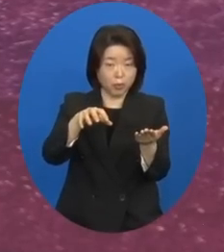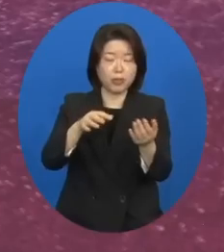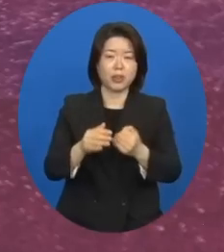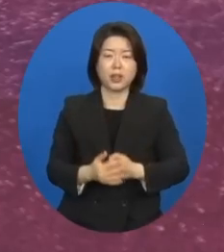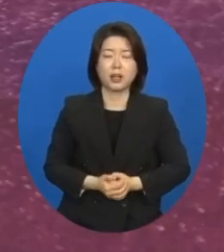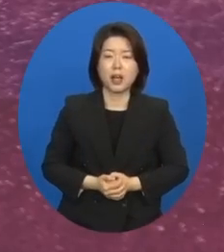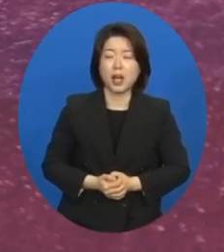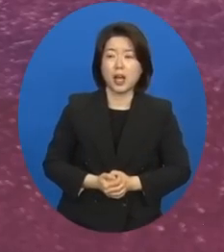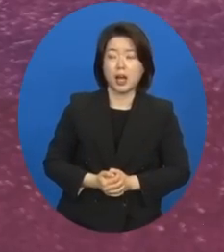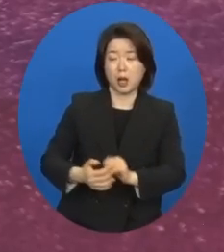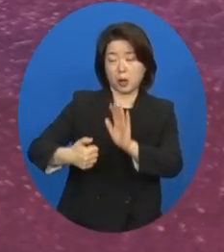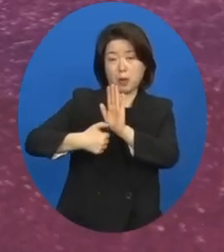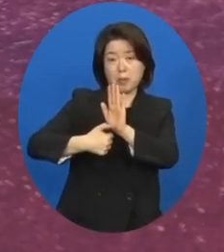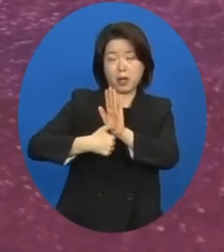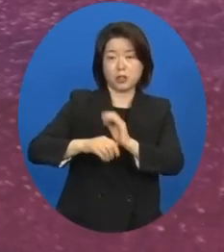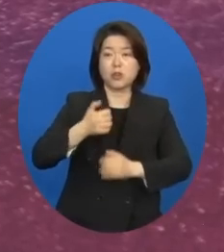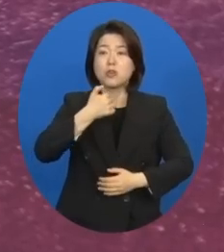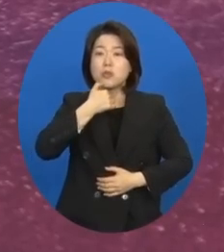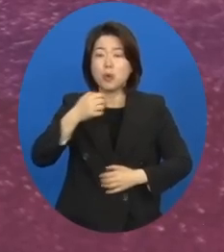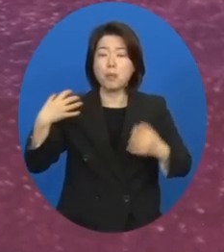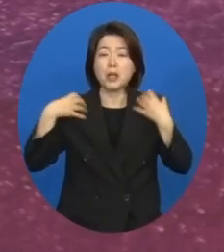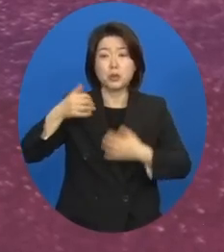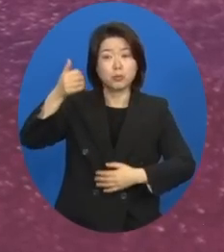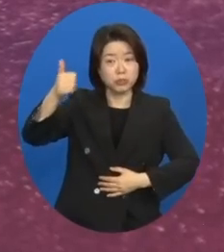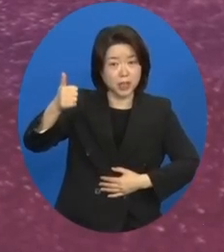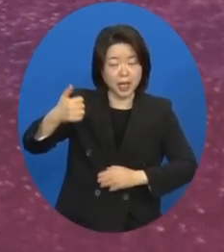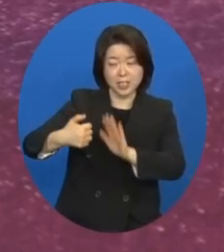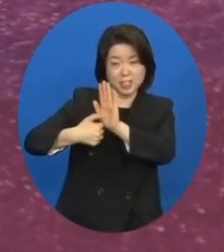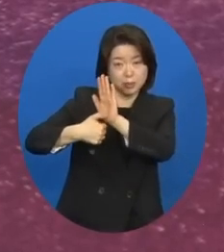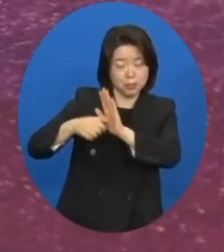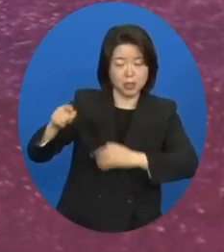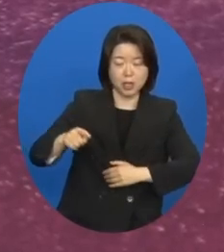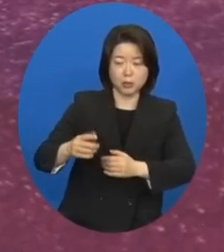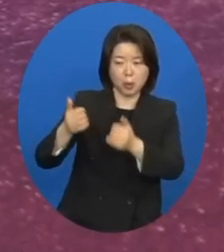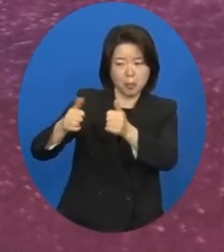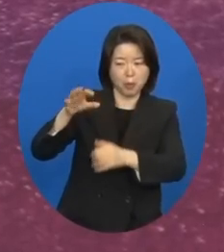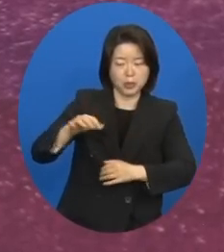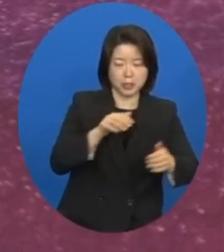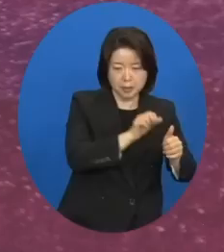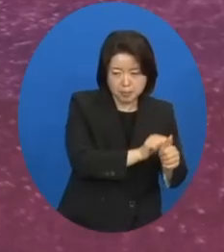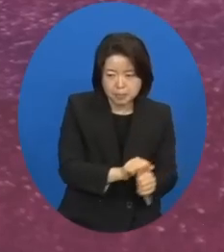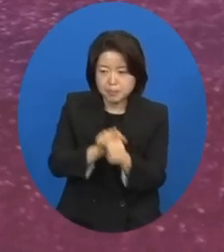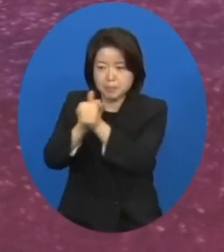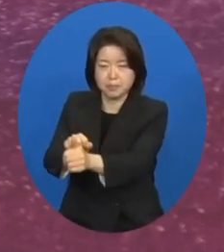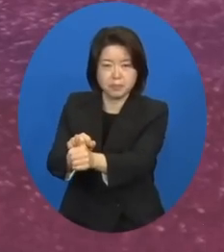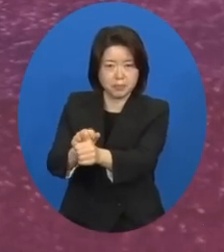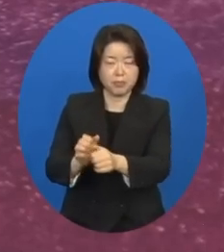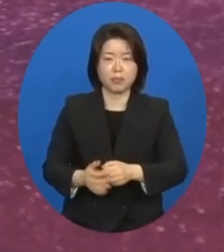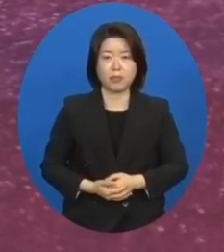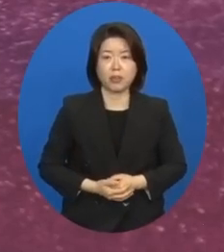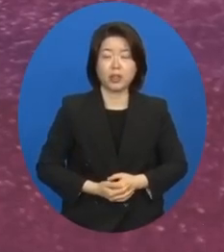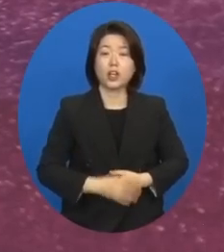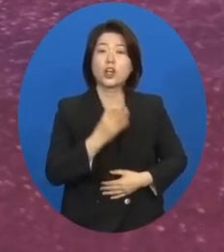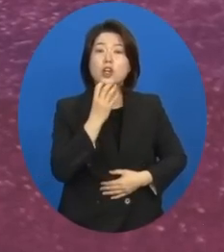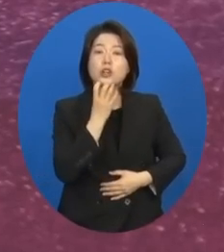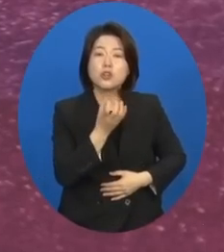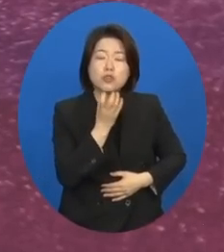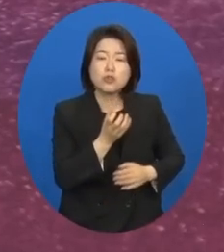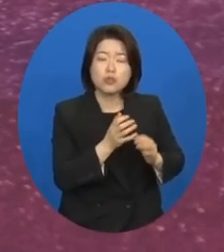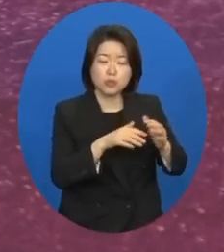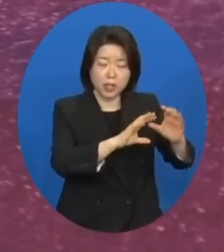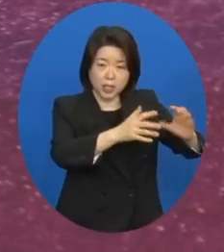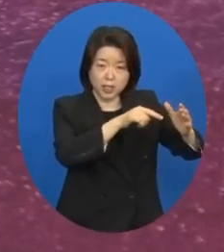이 빌라도의 법정에 예수님을 데리고 가는 것을 보게 됩니다. 당시 유대가 로마 제국의 식민지였기